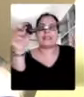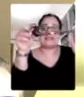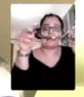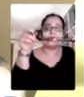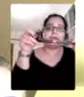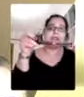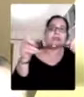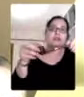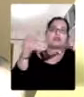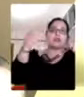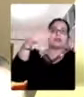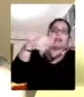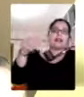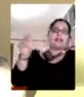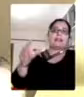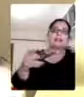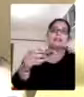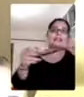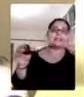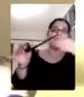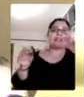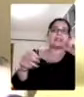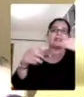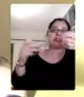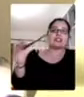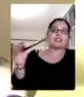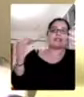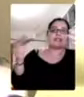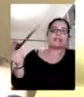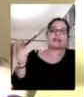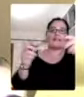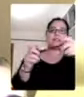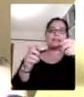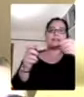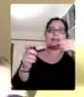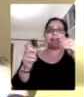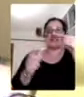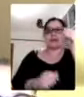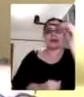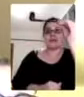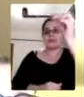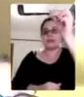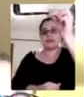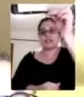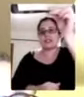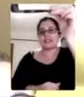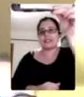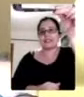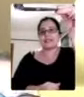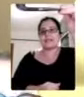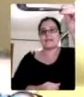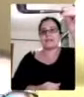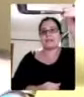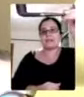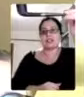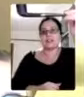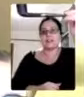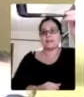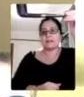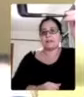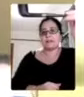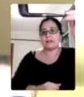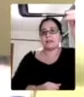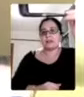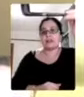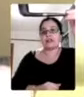söylediğiniz tatlardan çok daha azını alırsınız. Acılık vesaire falan filan. Hatta ben bu pipoyu içerken sanki filtreliymiş